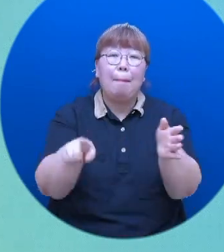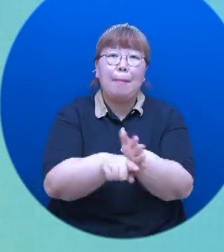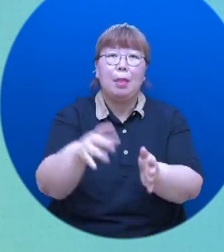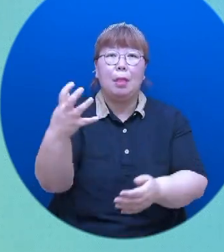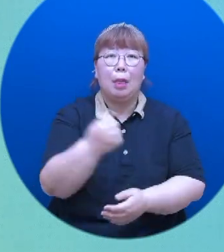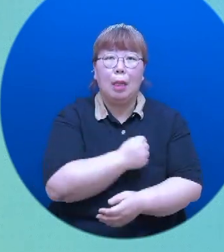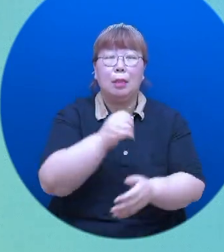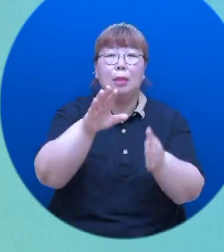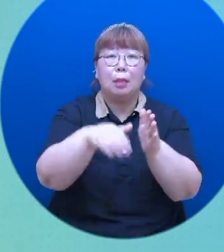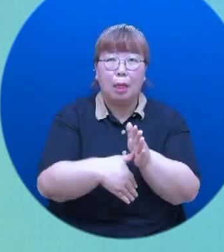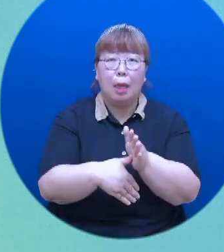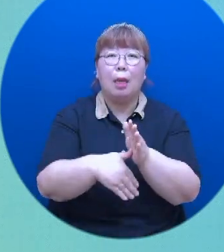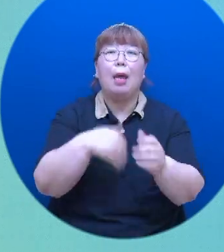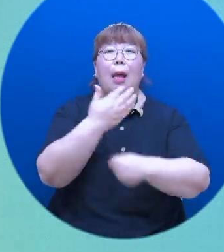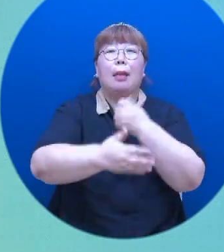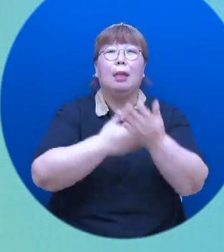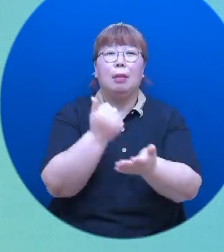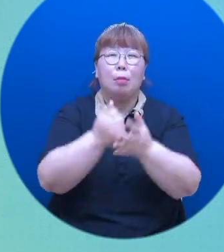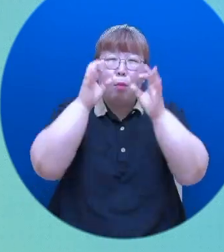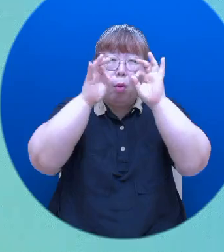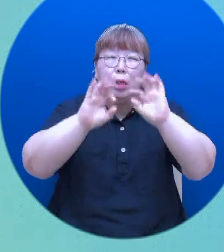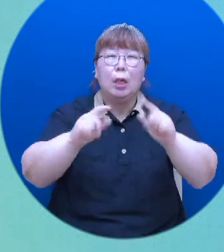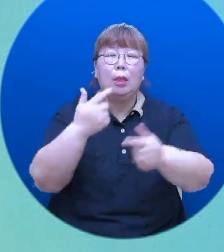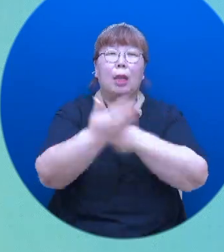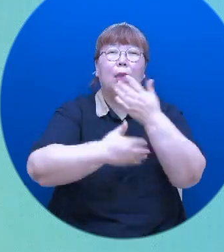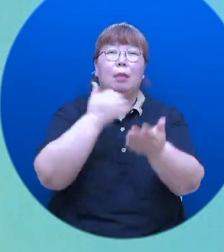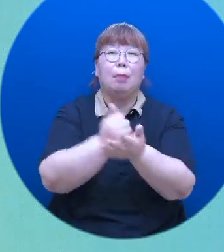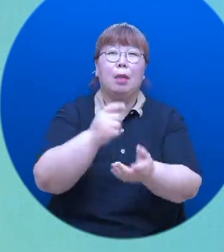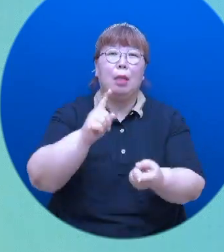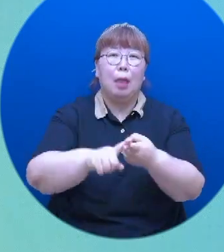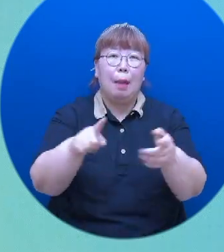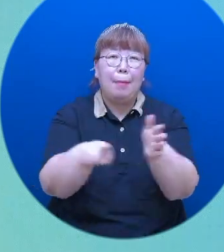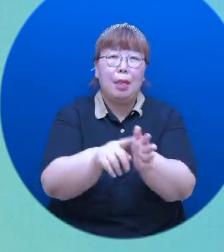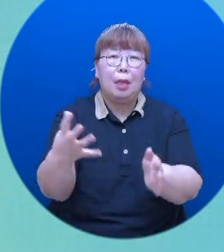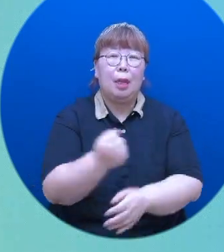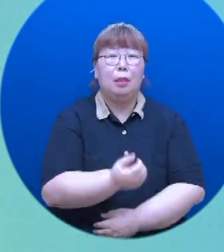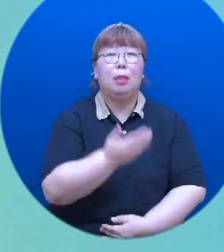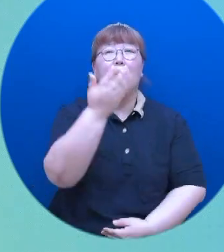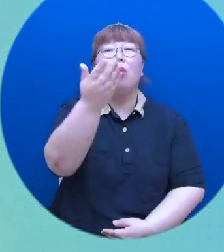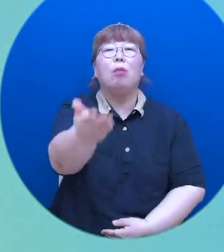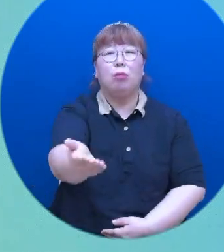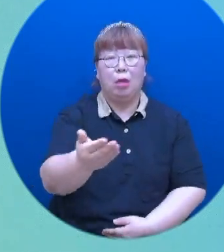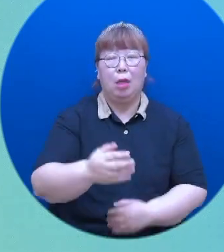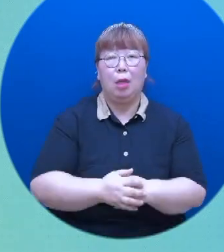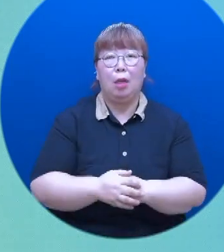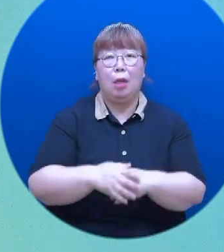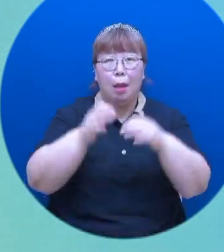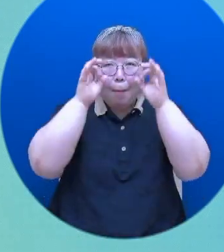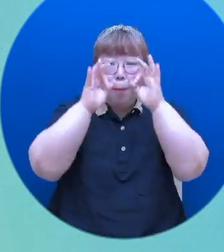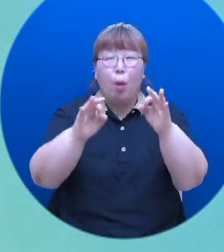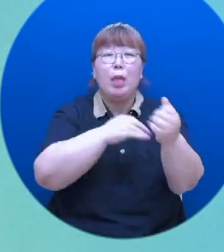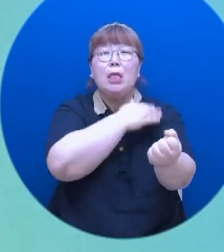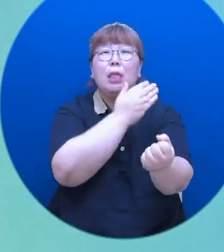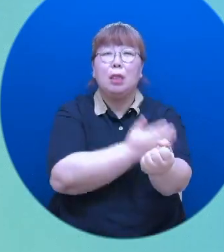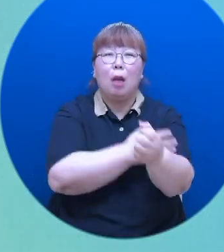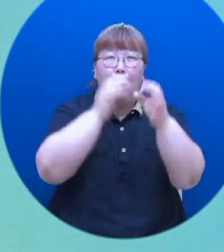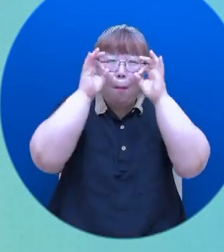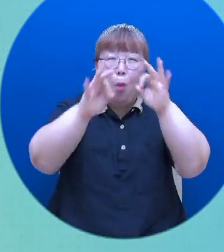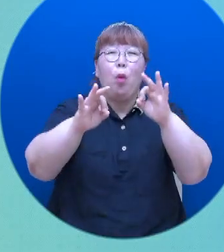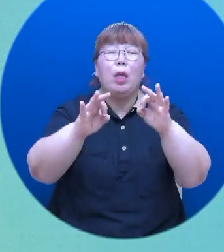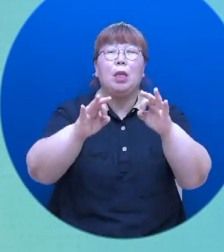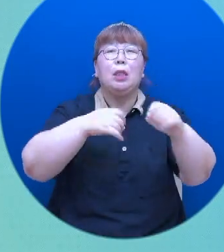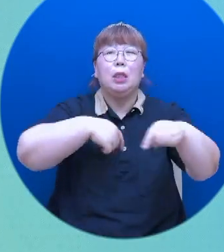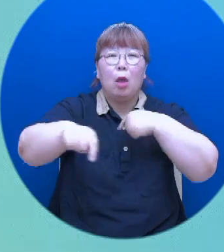때에 하나님은 보이지 않는 하나님에 대한 믿음을 가지고 있는 저와 여러분에게 보이는 능력, 보이는 역사를